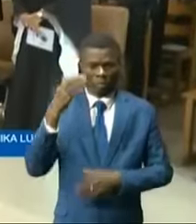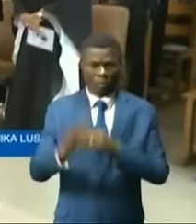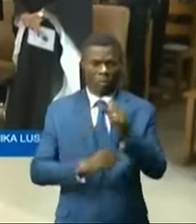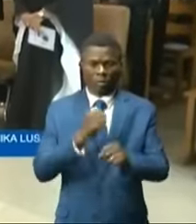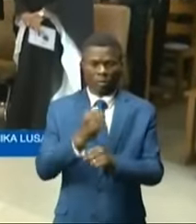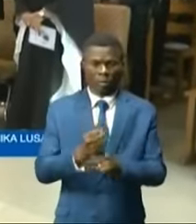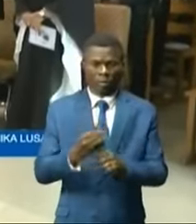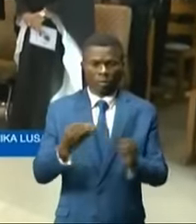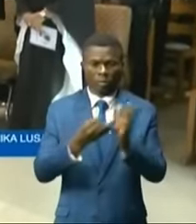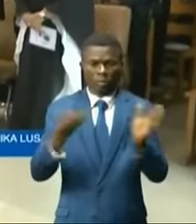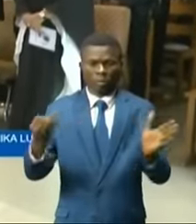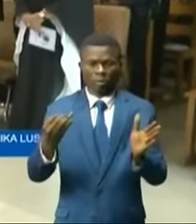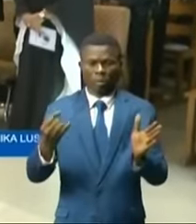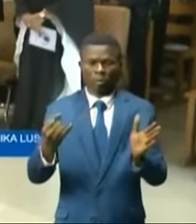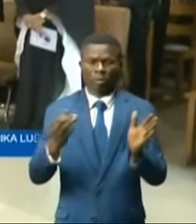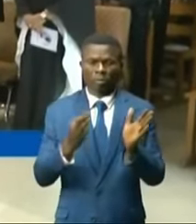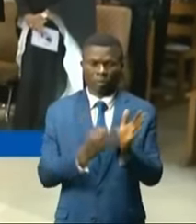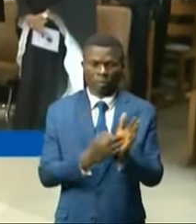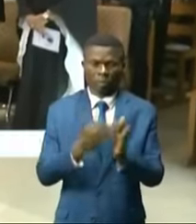de 68 ans.